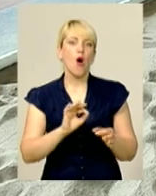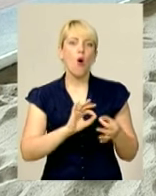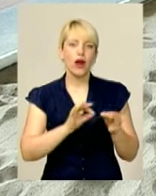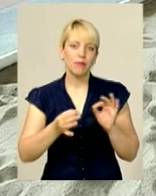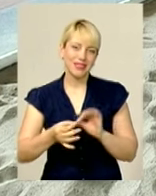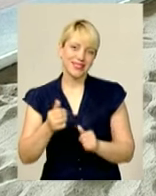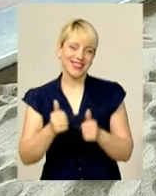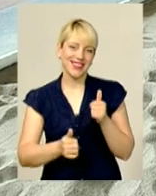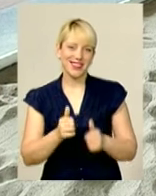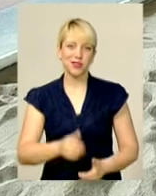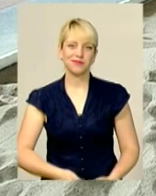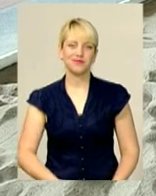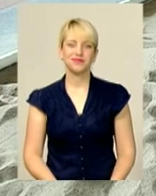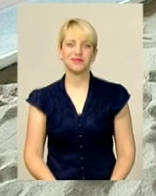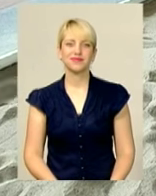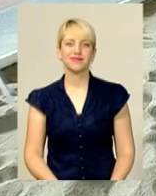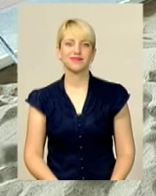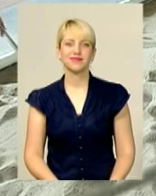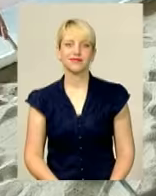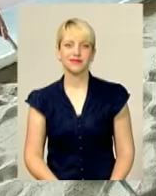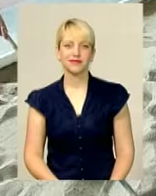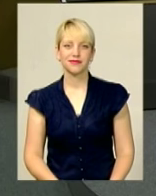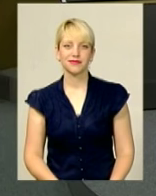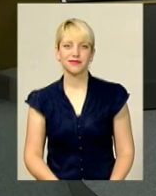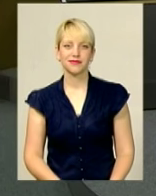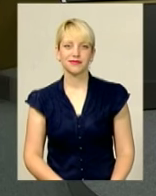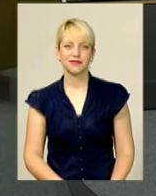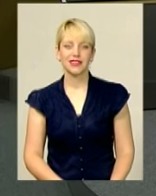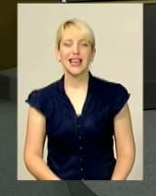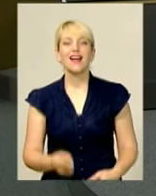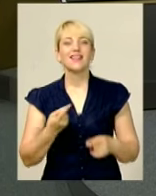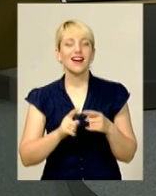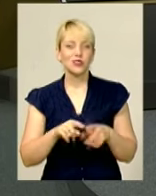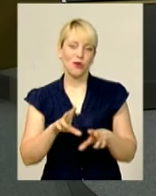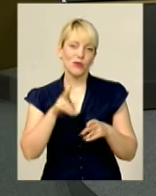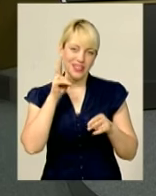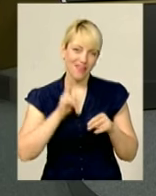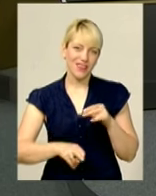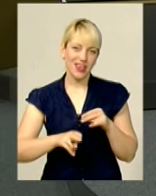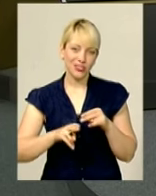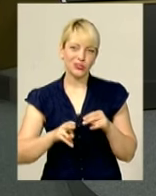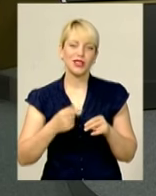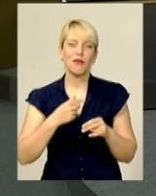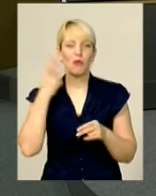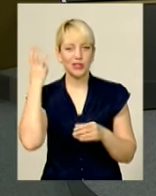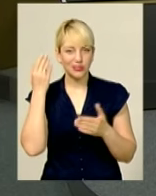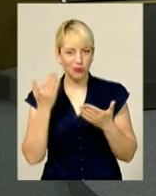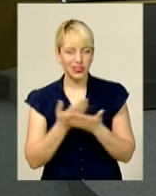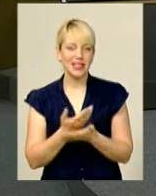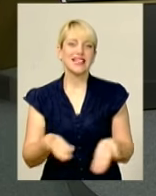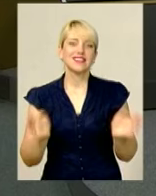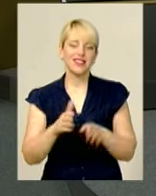Анташевський, Олександр Горішевський. Для інформаційного випуску. І на цьому ми завершуємо випуск Подільської панорами.